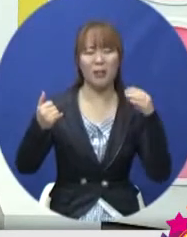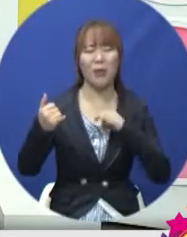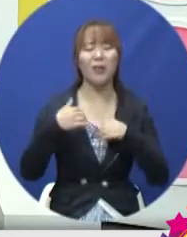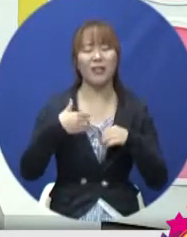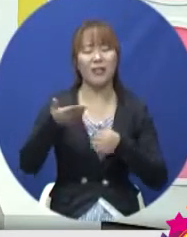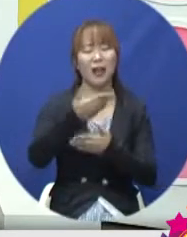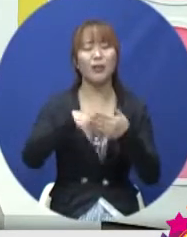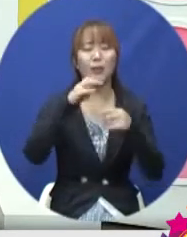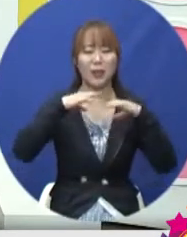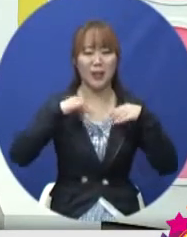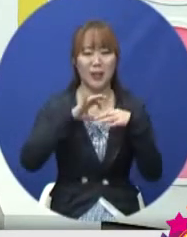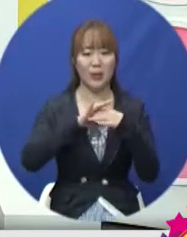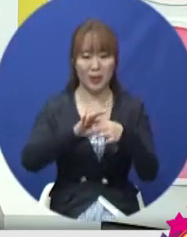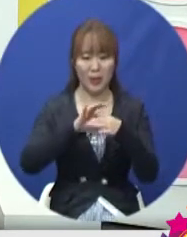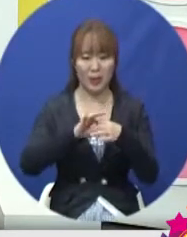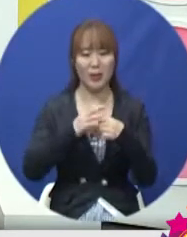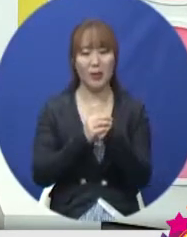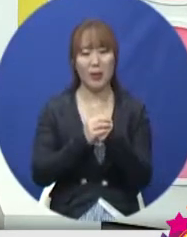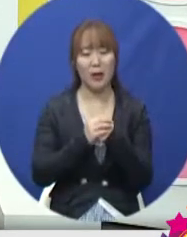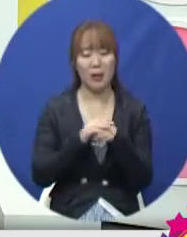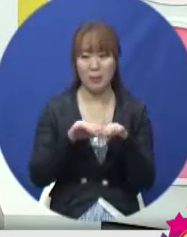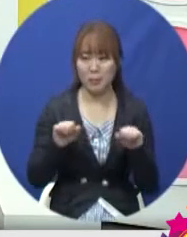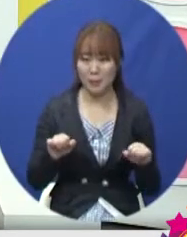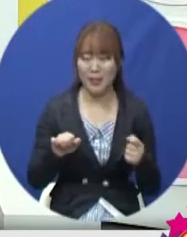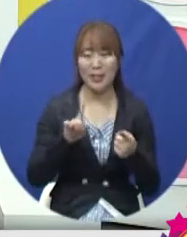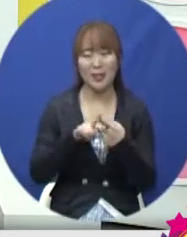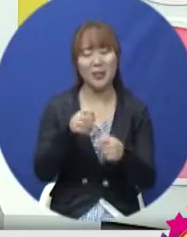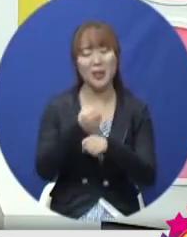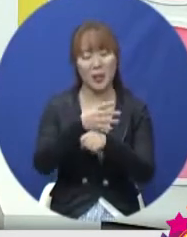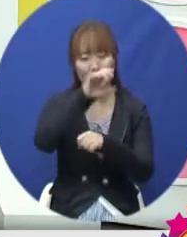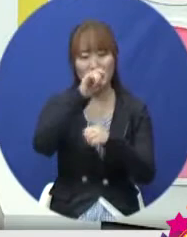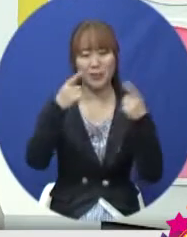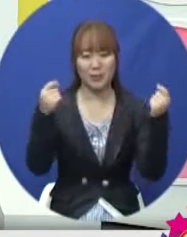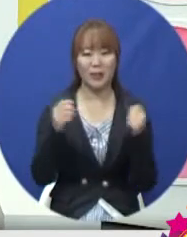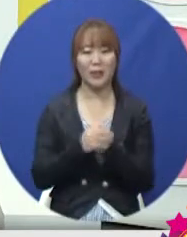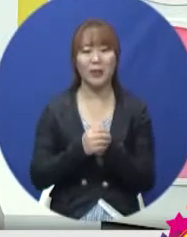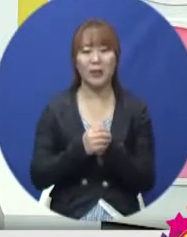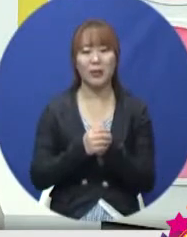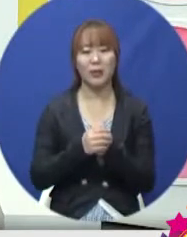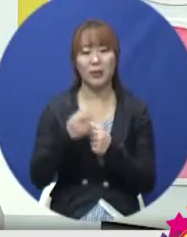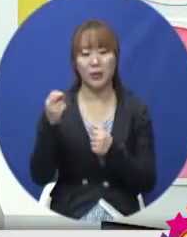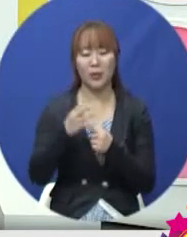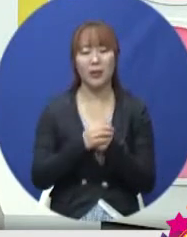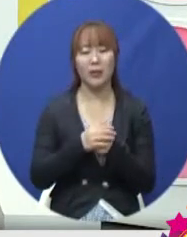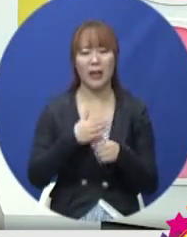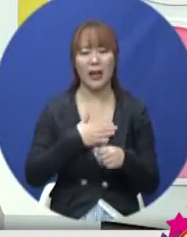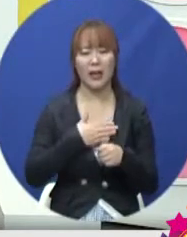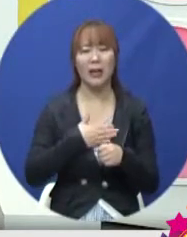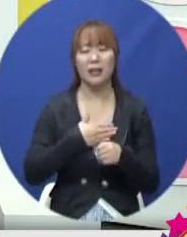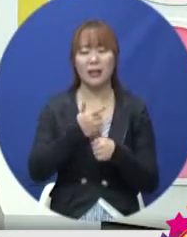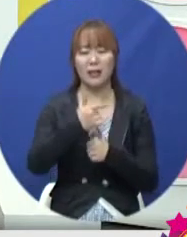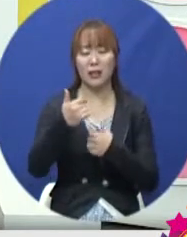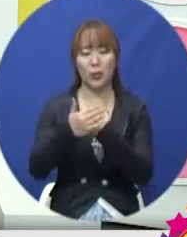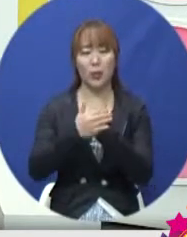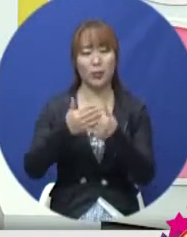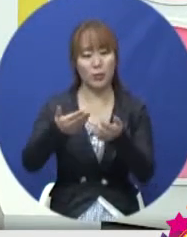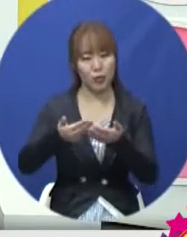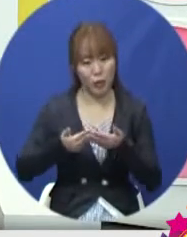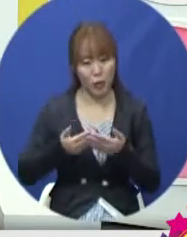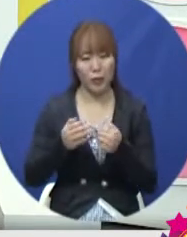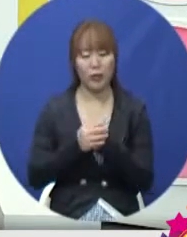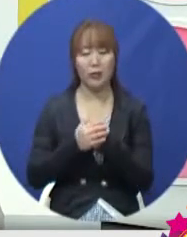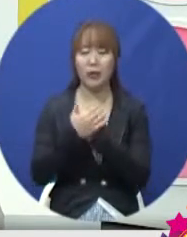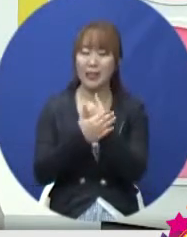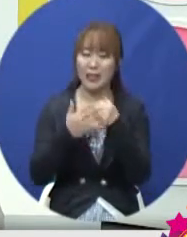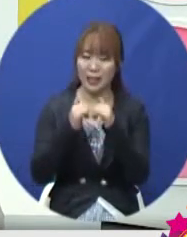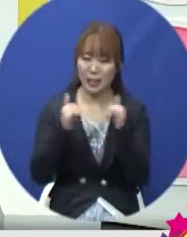저희 나눔 노래 자랑을 통해서 안부를 네. 한번 전해보시면 어떨까요? 네. 그리고 나에게 큰 도움을 주셨던 뭐